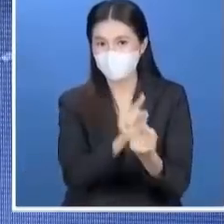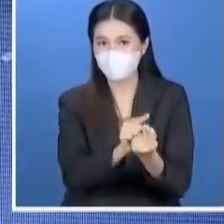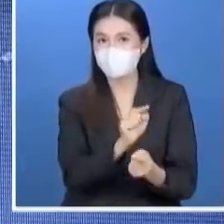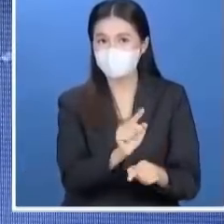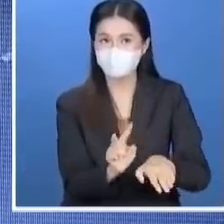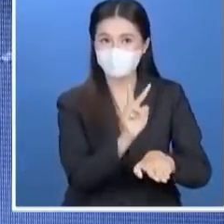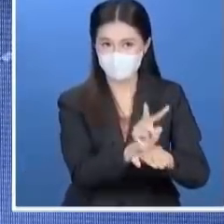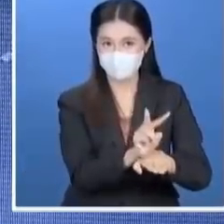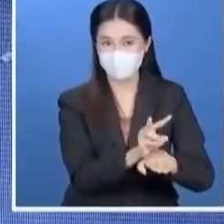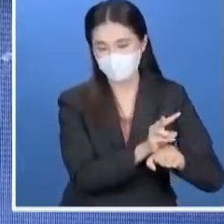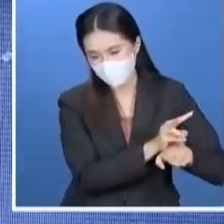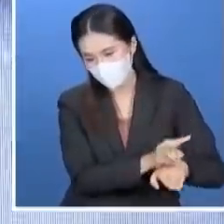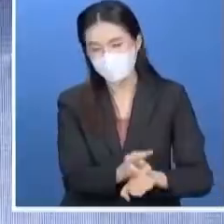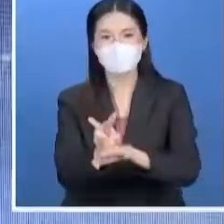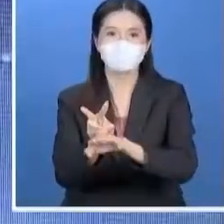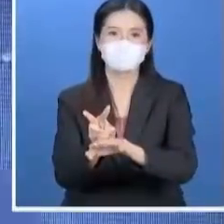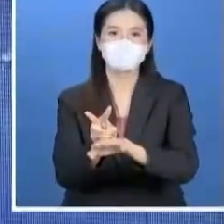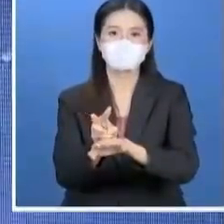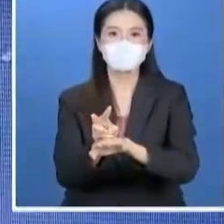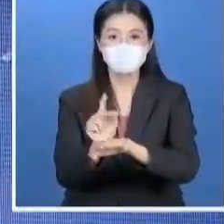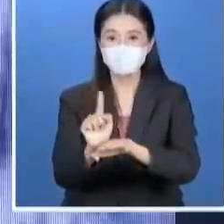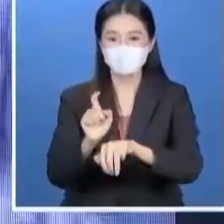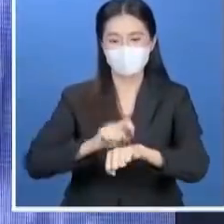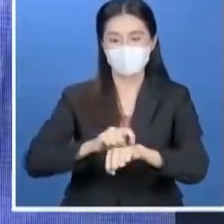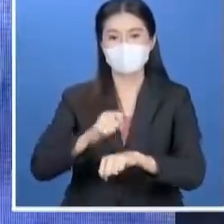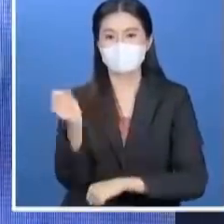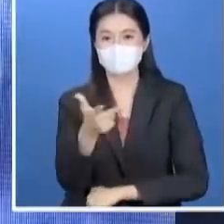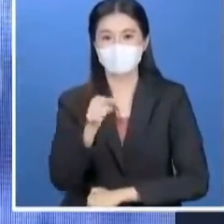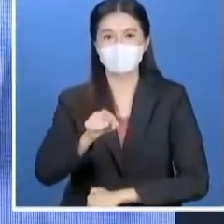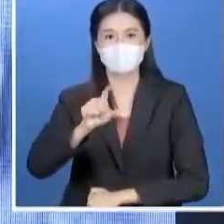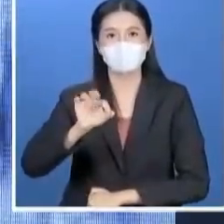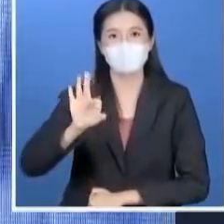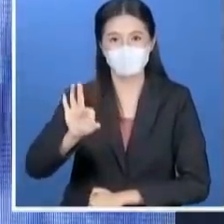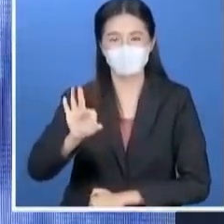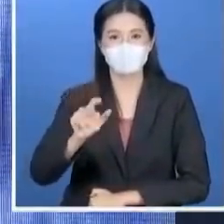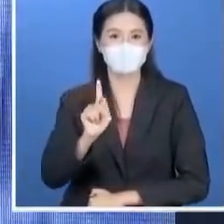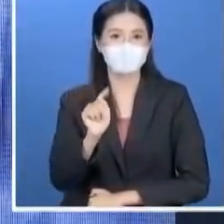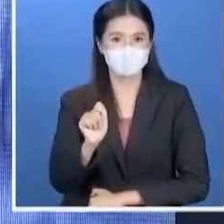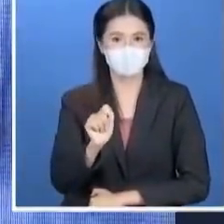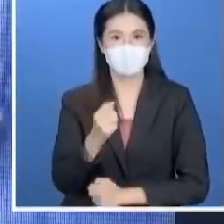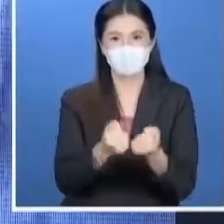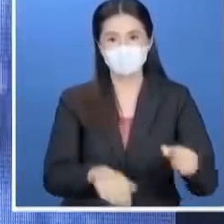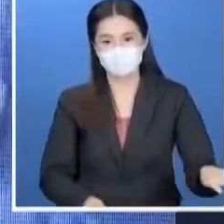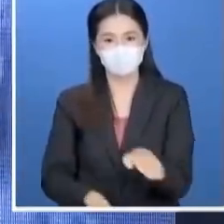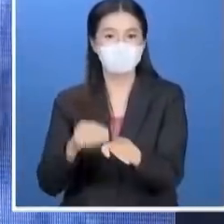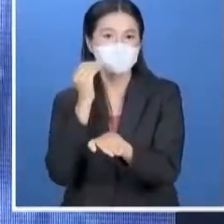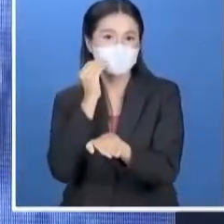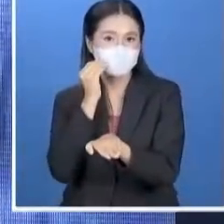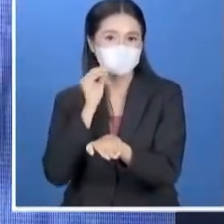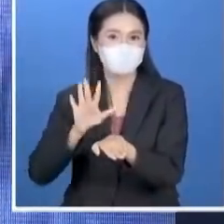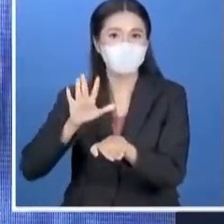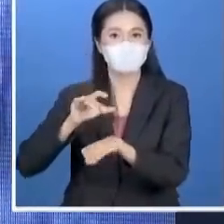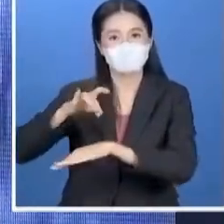ที่อู่เรือได้ออกจากอู่เรือ NBC จากนั้นเวลา 03:29 นาทีกระติกได้ขับรถมาถึงบ้านของคุณ